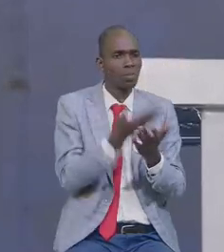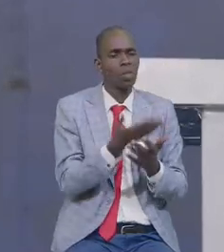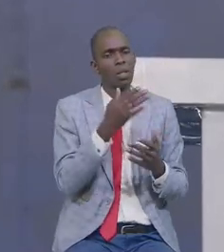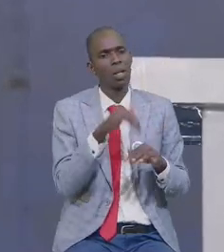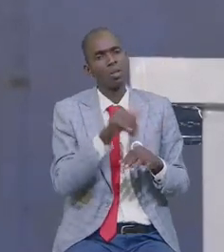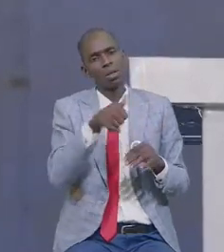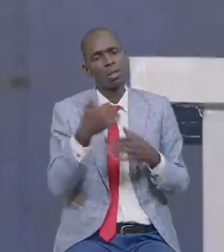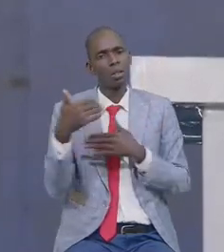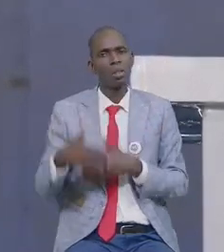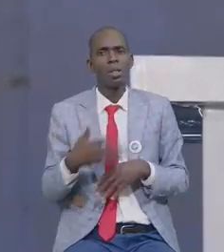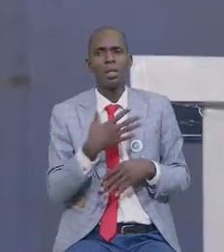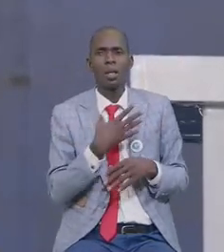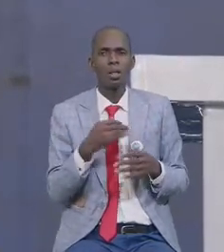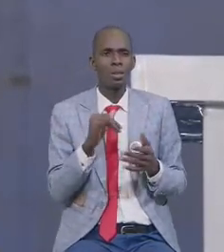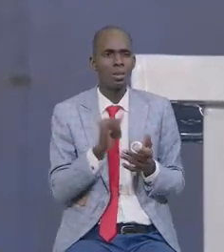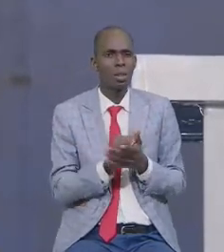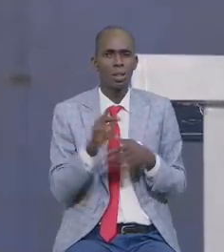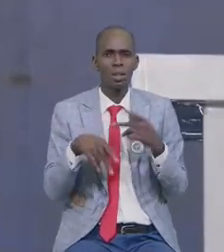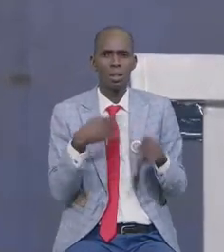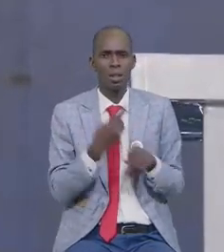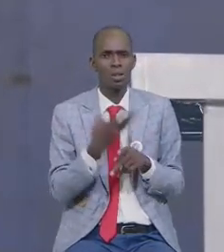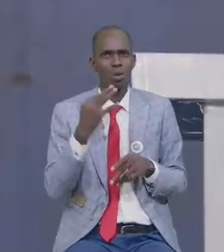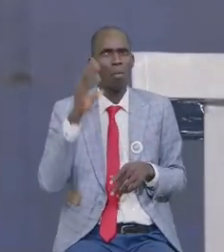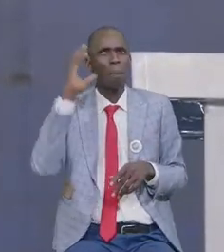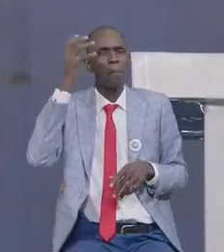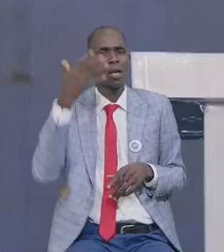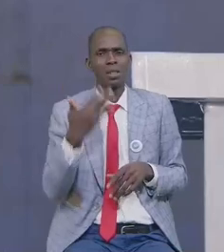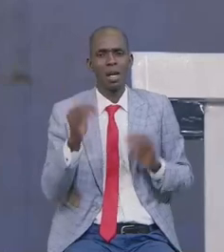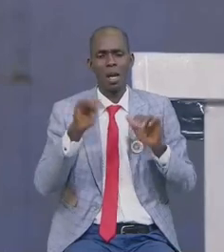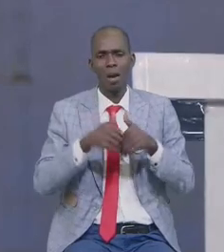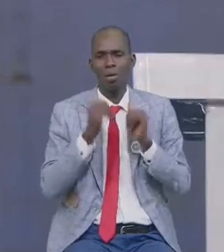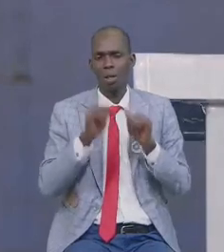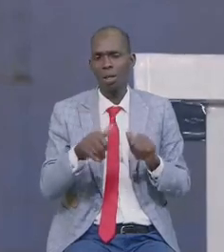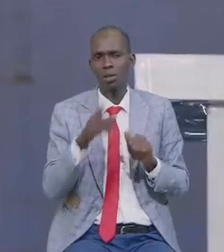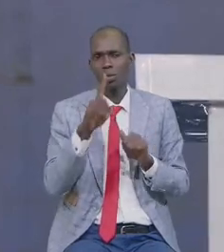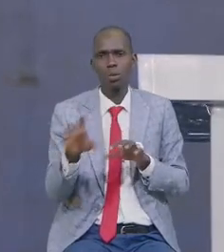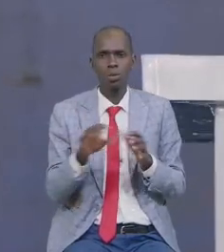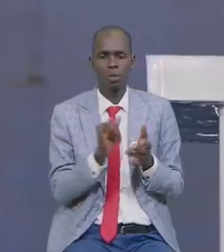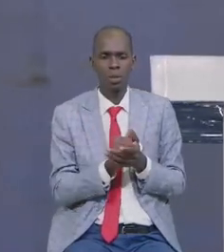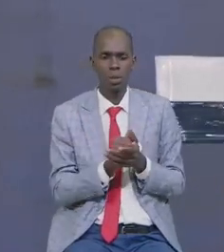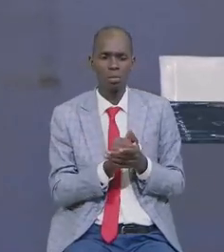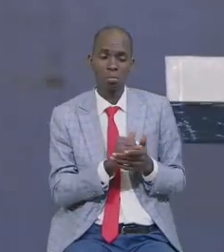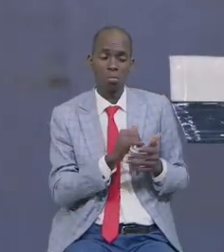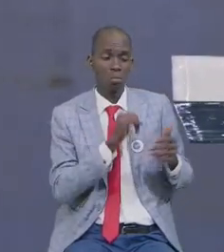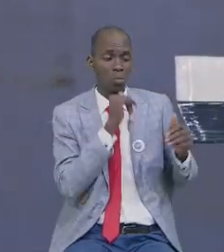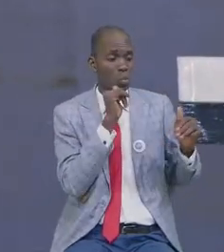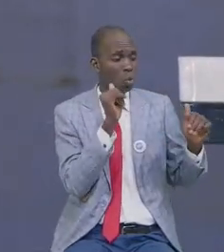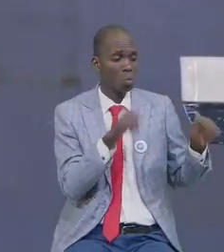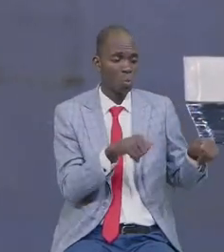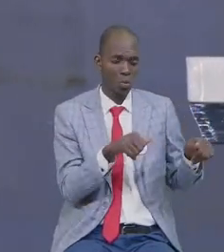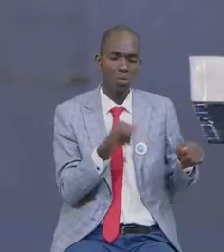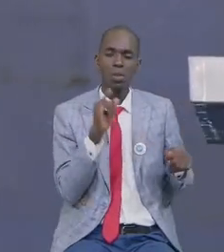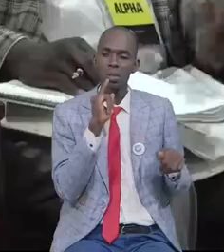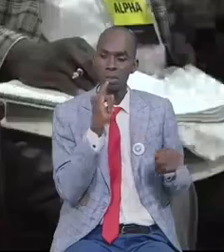sois pas fou, hein? Comment est-ce que quelqu'un peut le faire? Mais on dit, l'impossible est